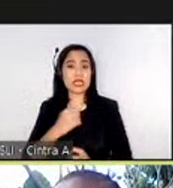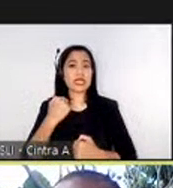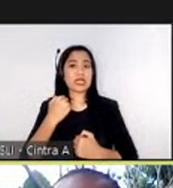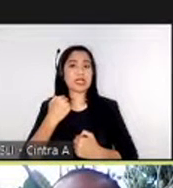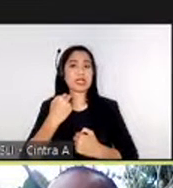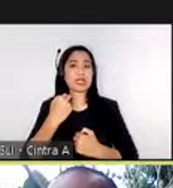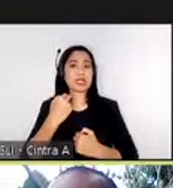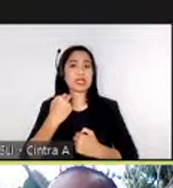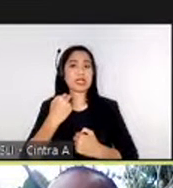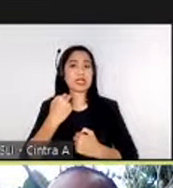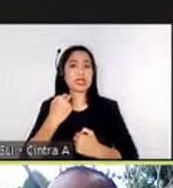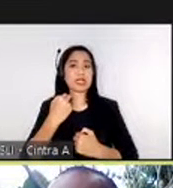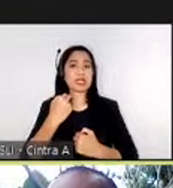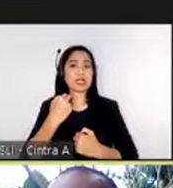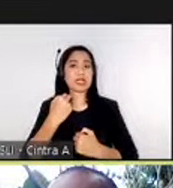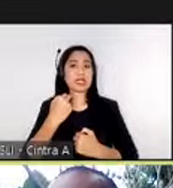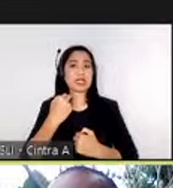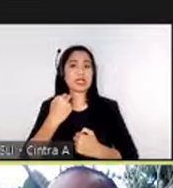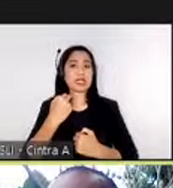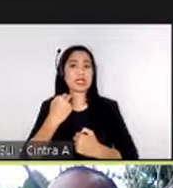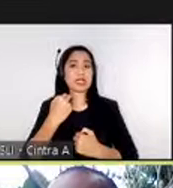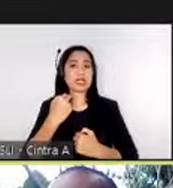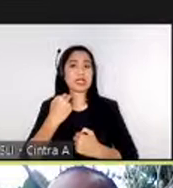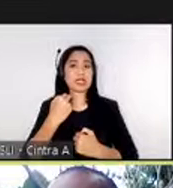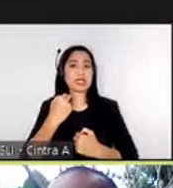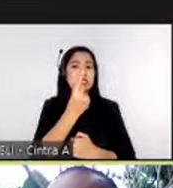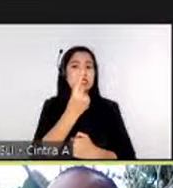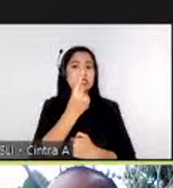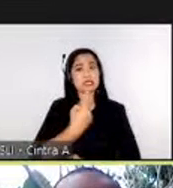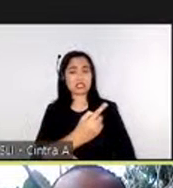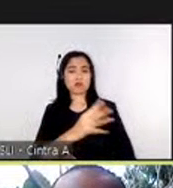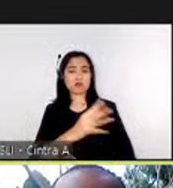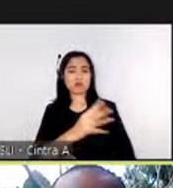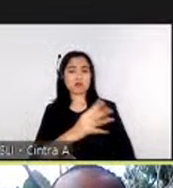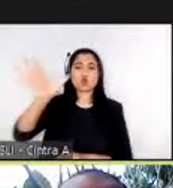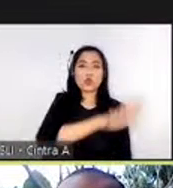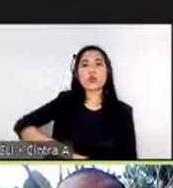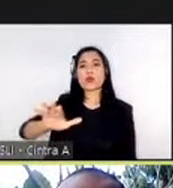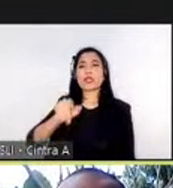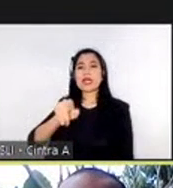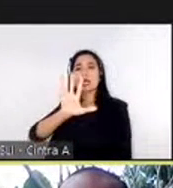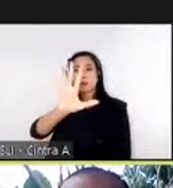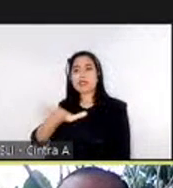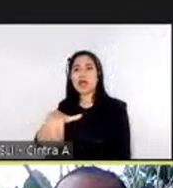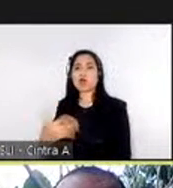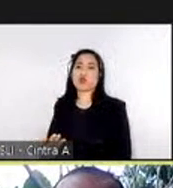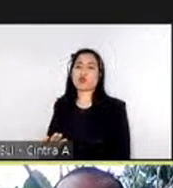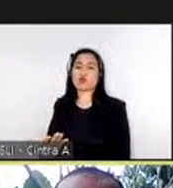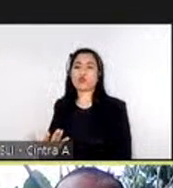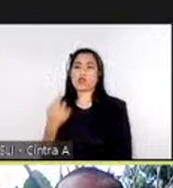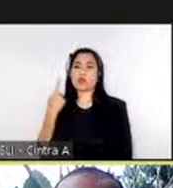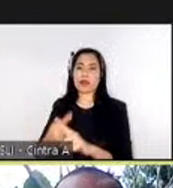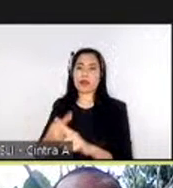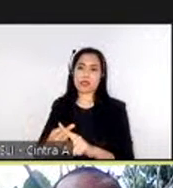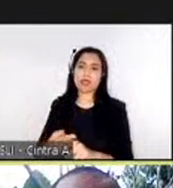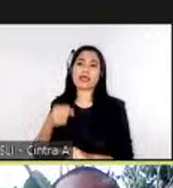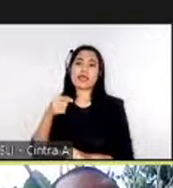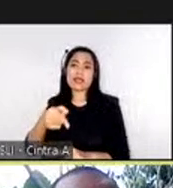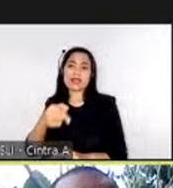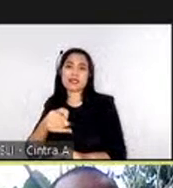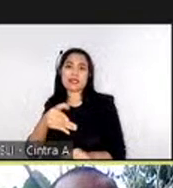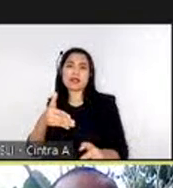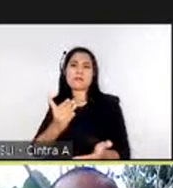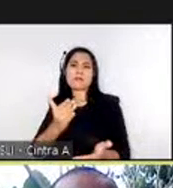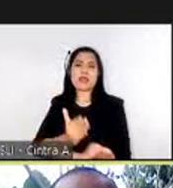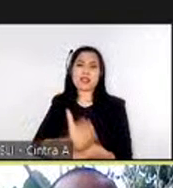ranham eh keseluruhan yang 5 tahunan tapi dan karena ini akan sangat terbatas karena sekretariat